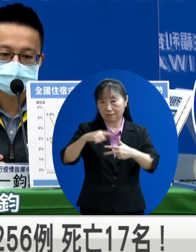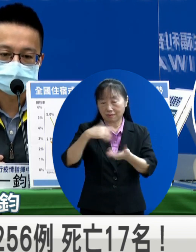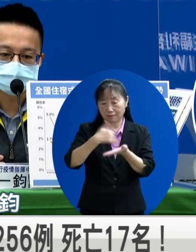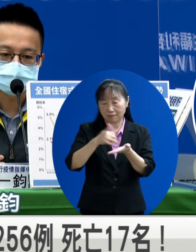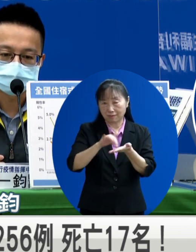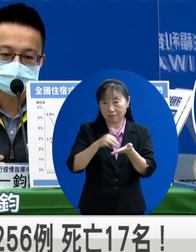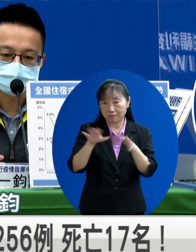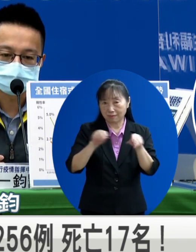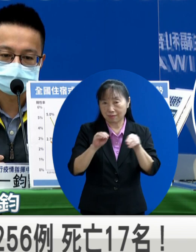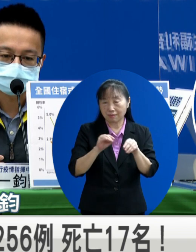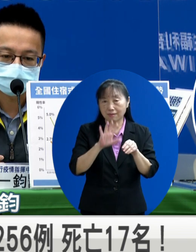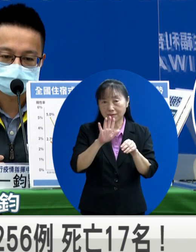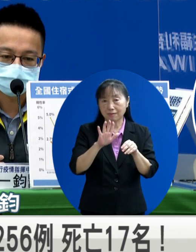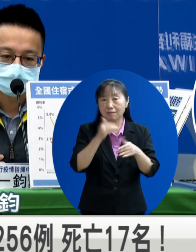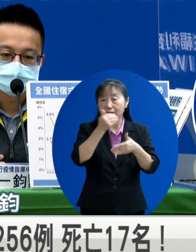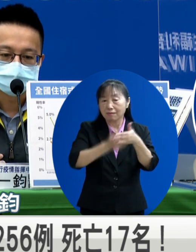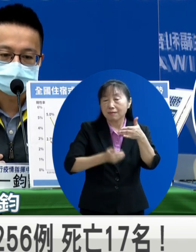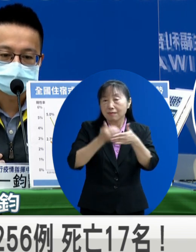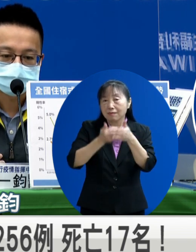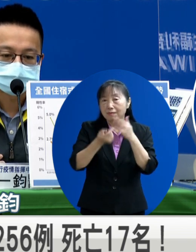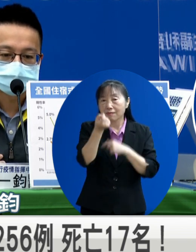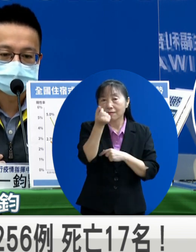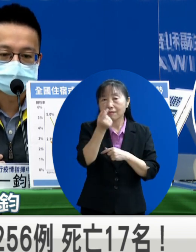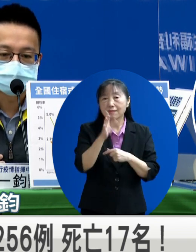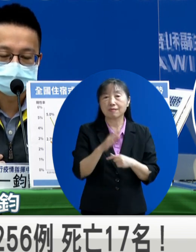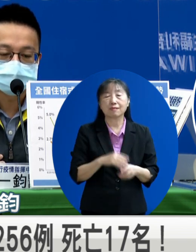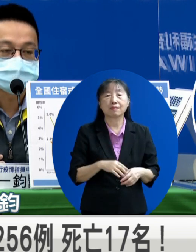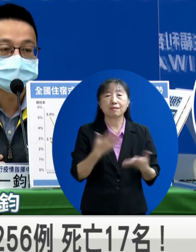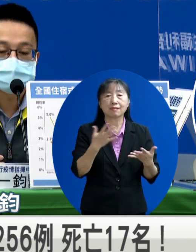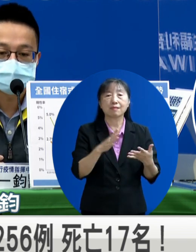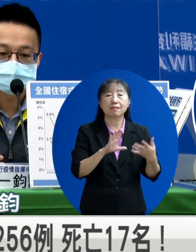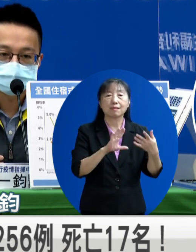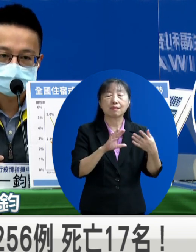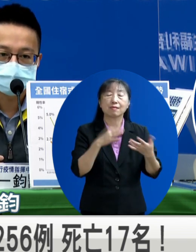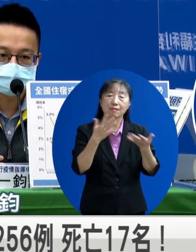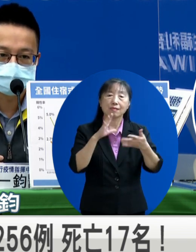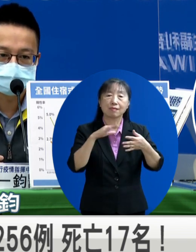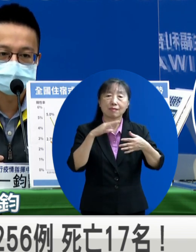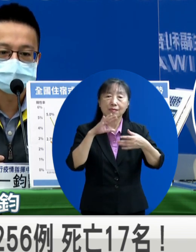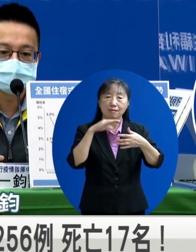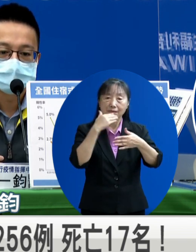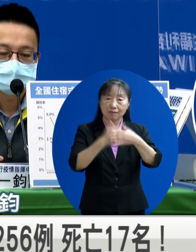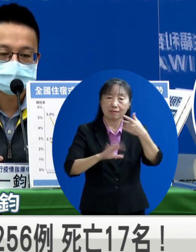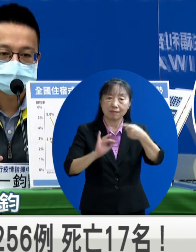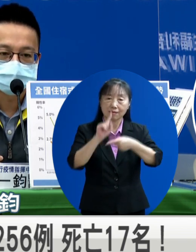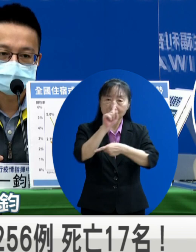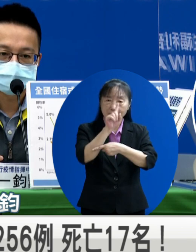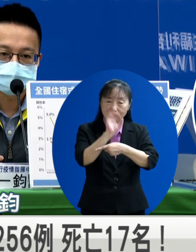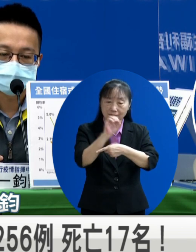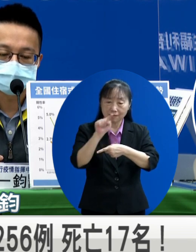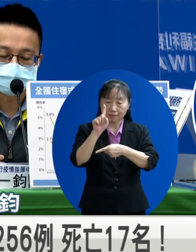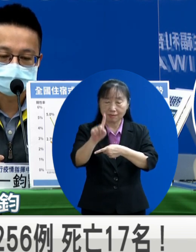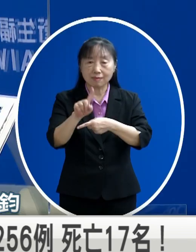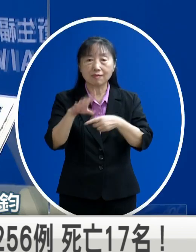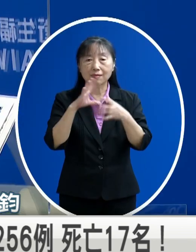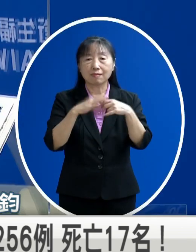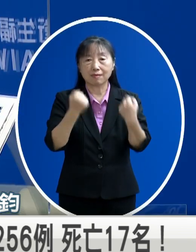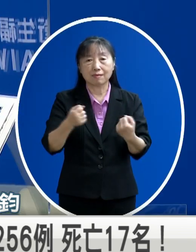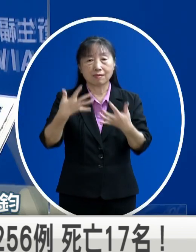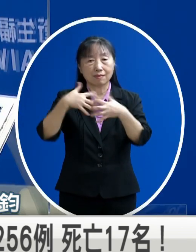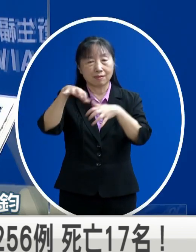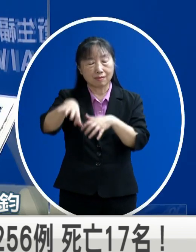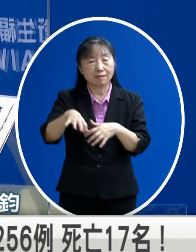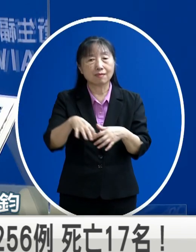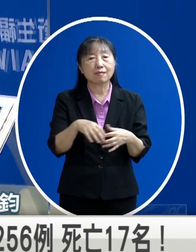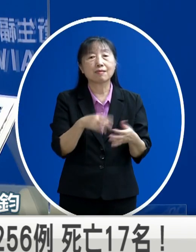来讲都有略微的下降，都各下降了0.1%，所以目前的阳性率在机构住民的部分